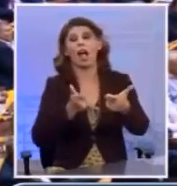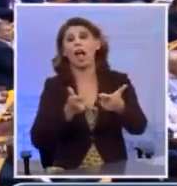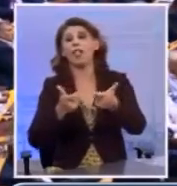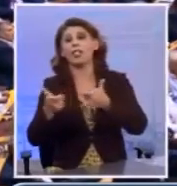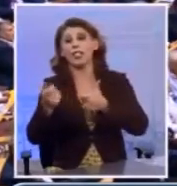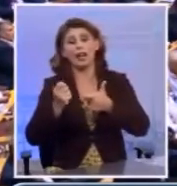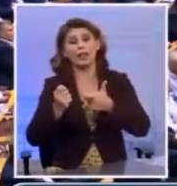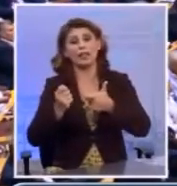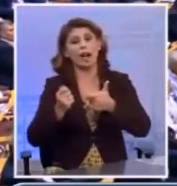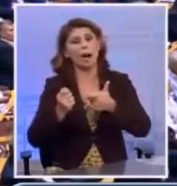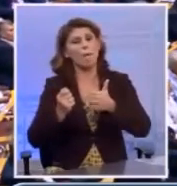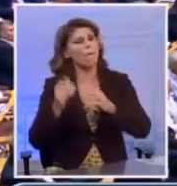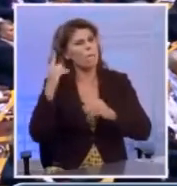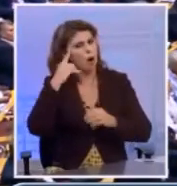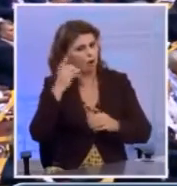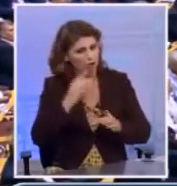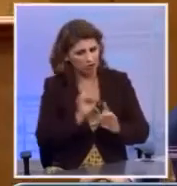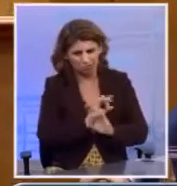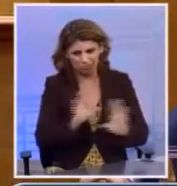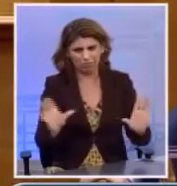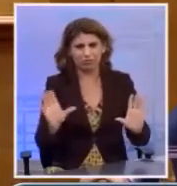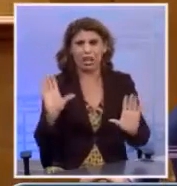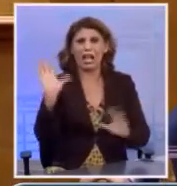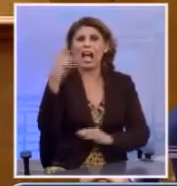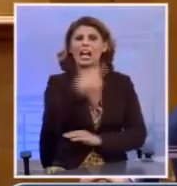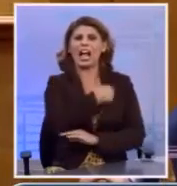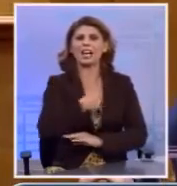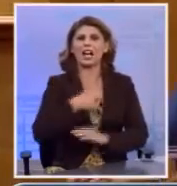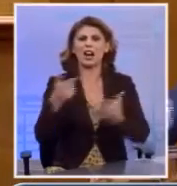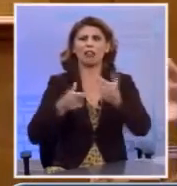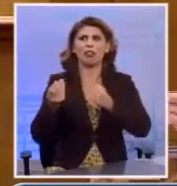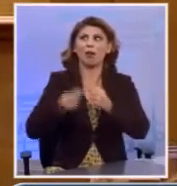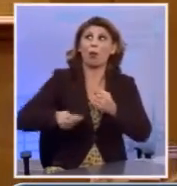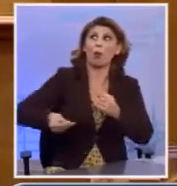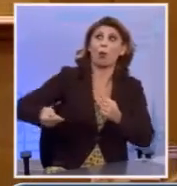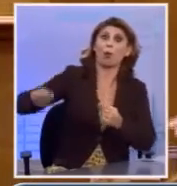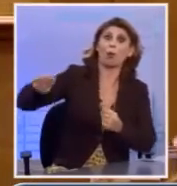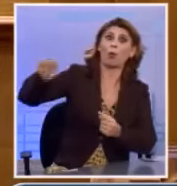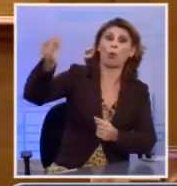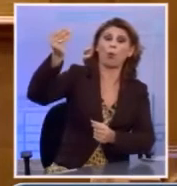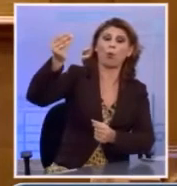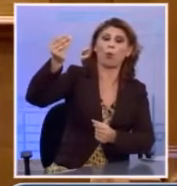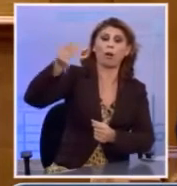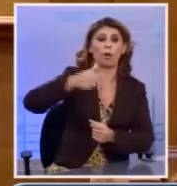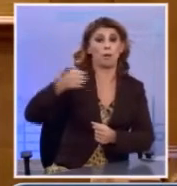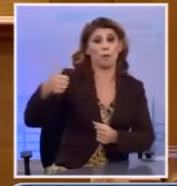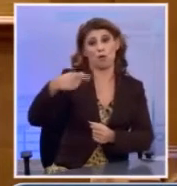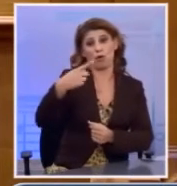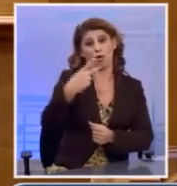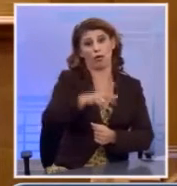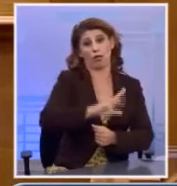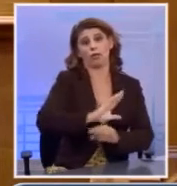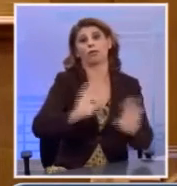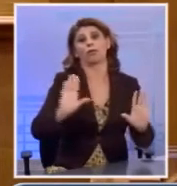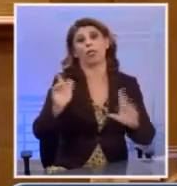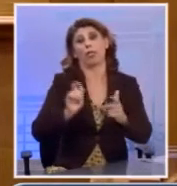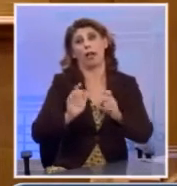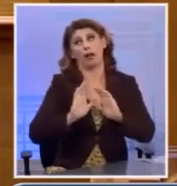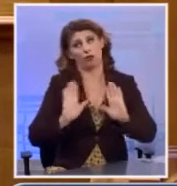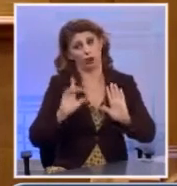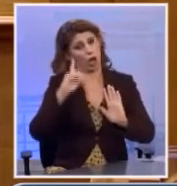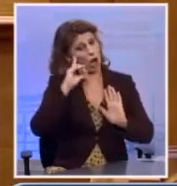πέραν πάσης λογικής τους τηλεοπτικούς σταθμούς. Όλους πέραν του δικού του σταθμού, βεβαίως.